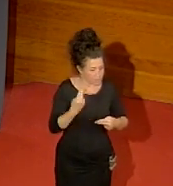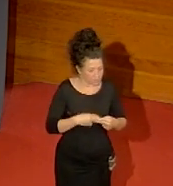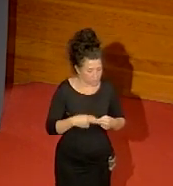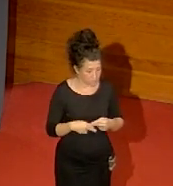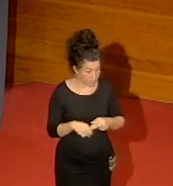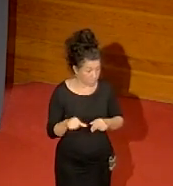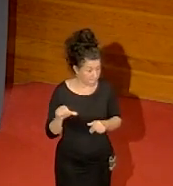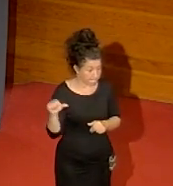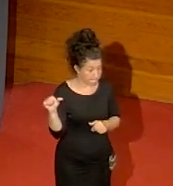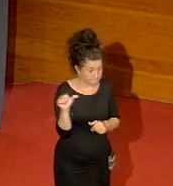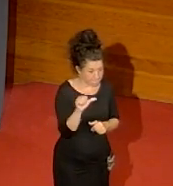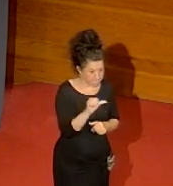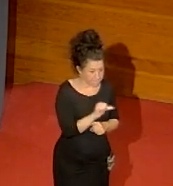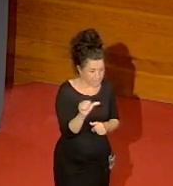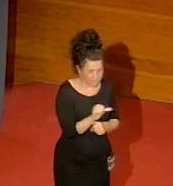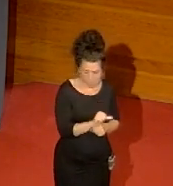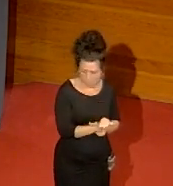ere askotarikoak dira.